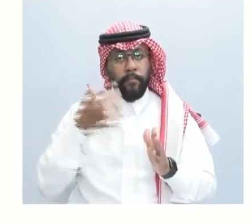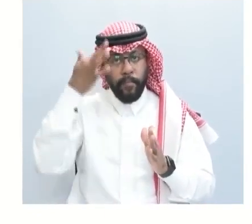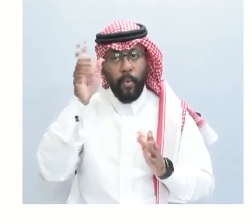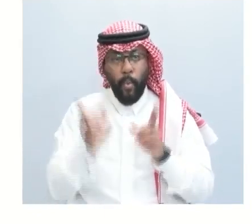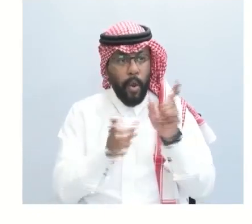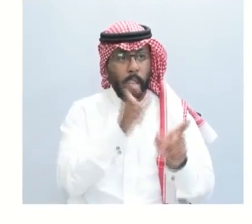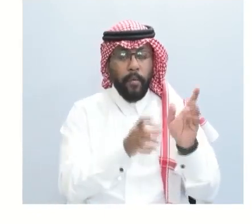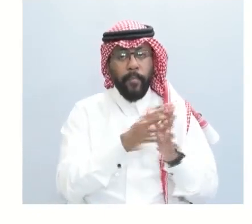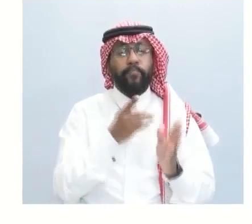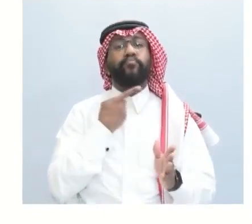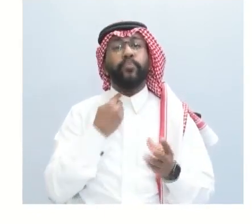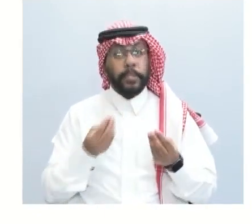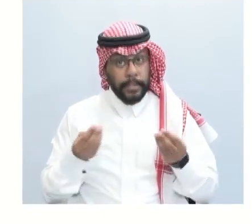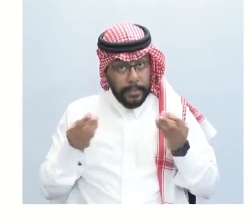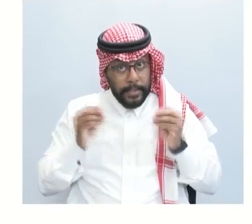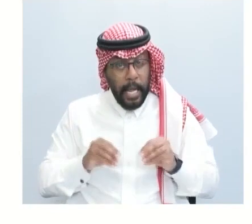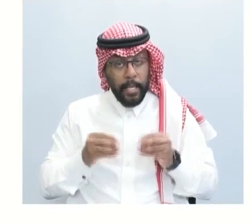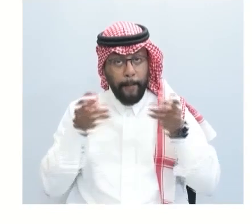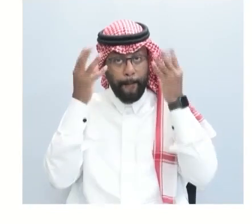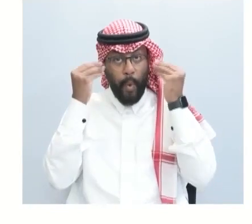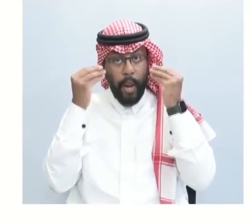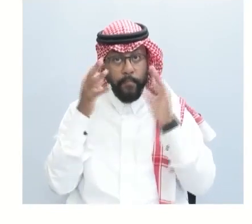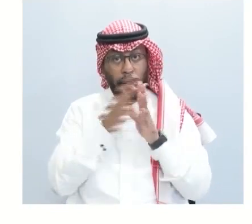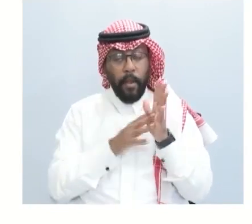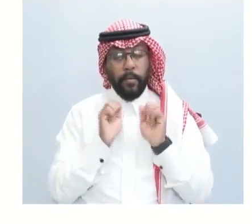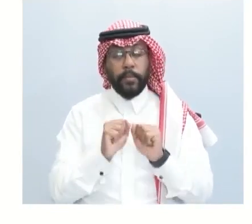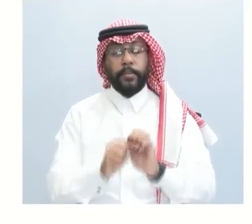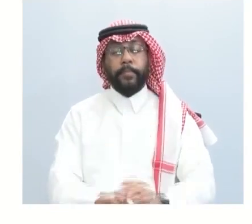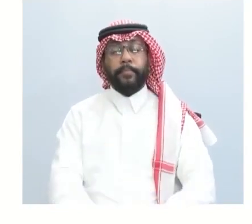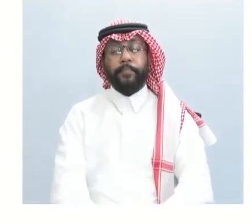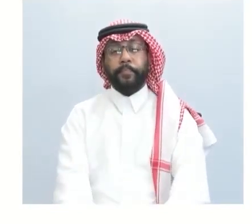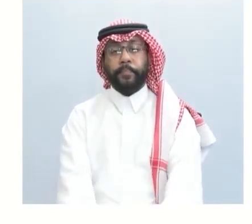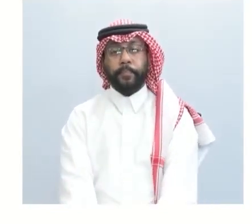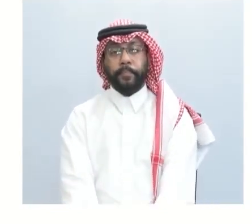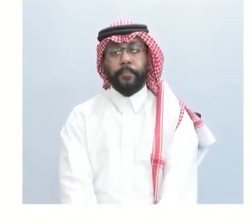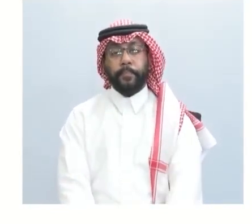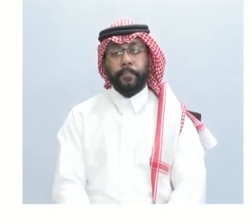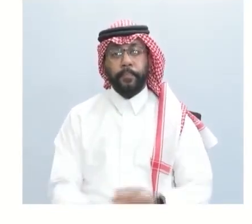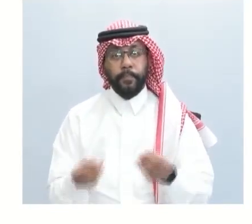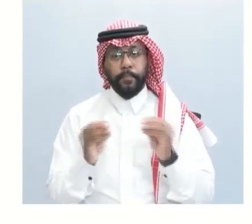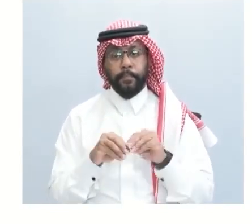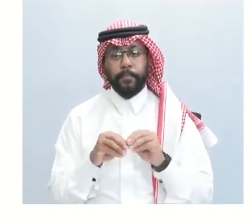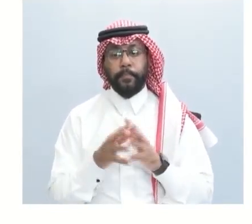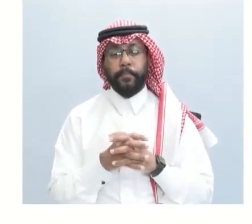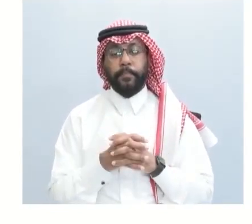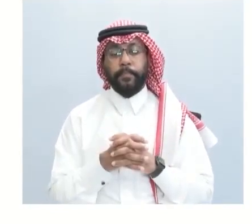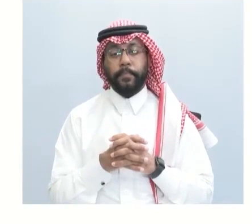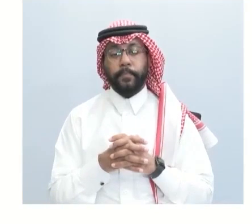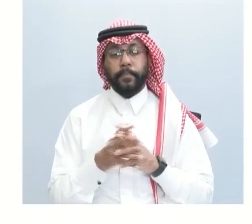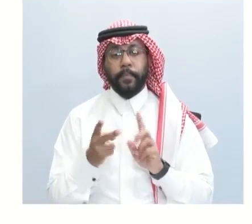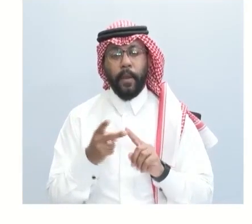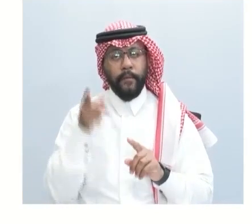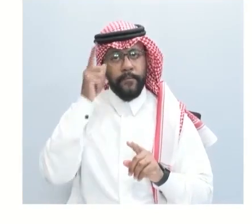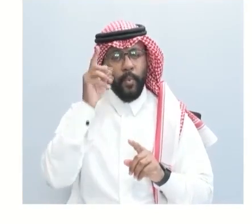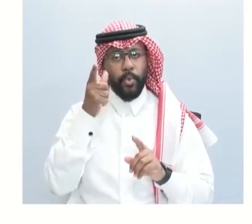تشعر بحاجه الى مزيد من التعلم من خلال هذه الوحده مع انك تريد زياده في التعلم هنا استذكر ما اعرفه